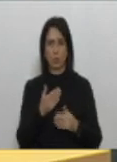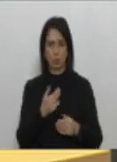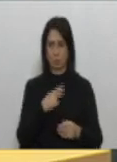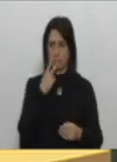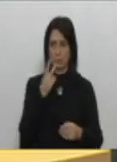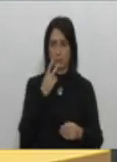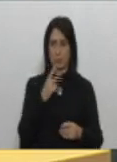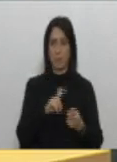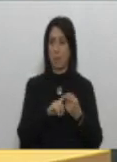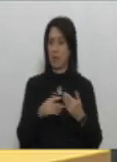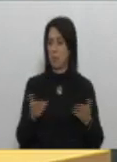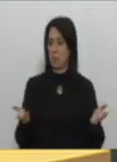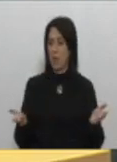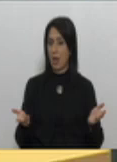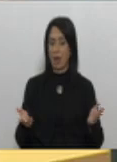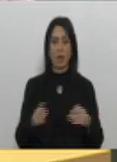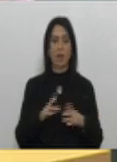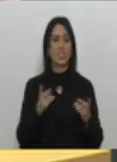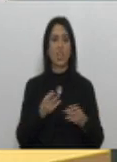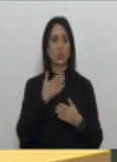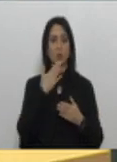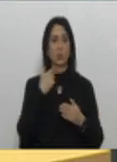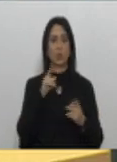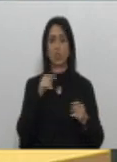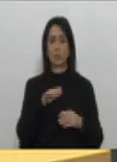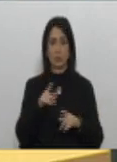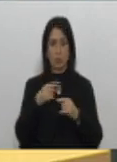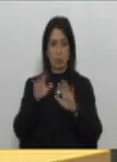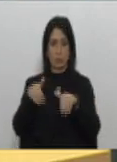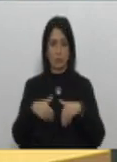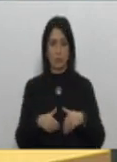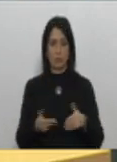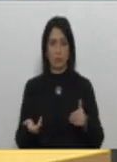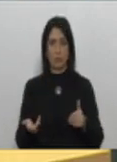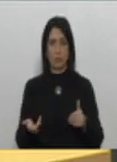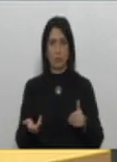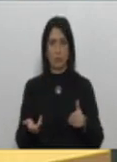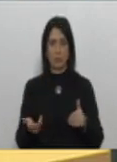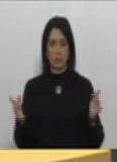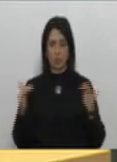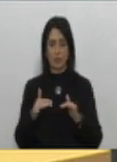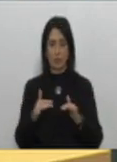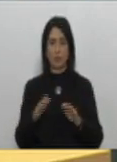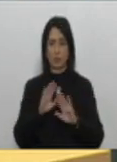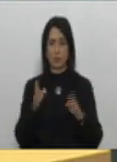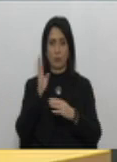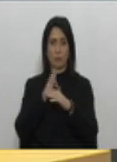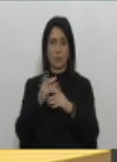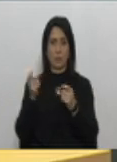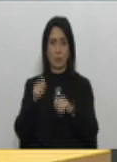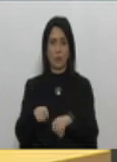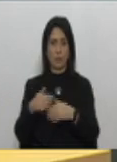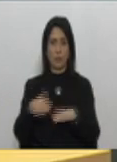დასკვნამდე, რომ პანდემია აღარ არის, აღარ არის საჭირო შესაბამისი ღონისძიების გატარება, რა თქმა უნდა შევიკრიბებით და ჩვენ ვიქნებით